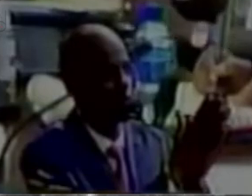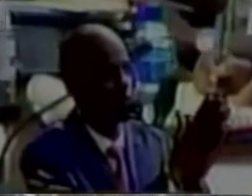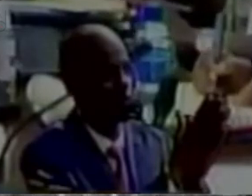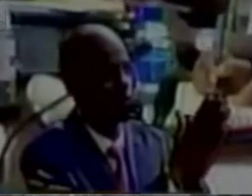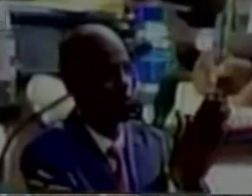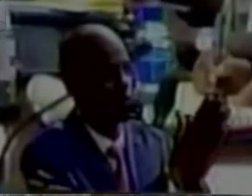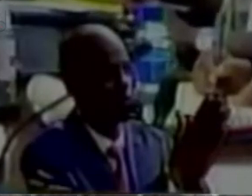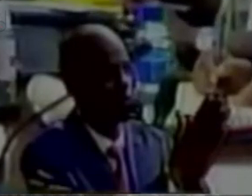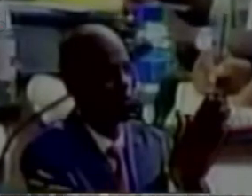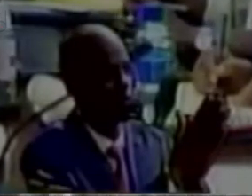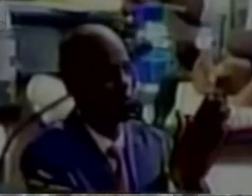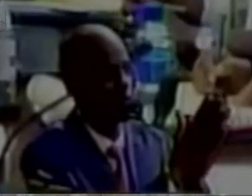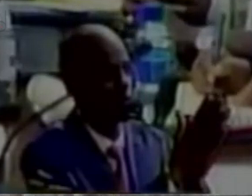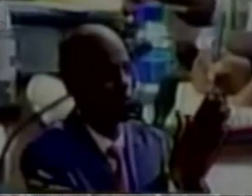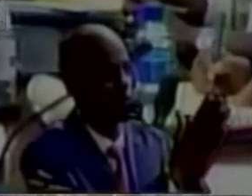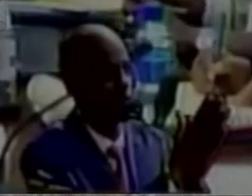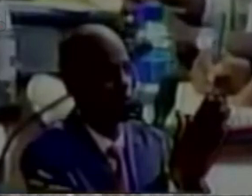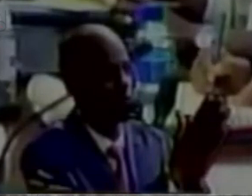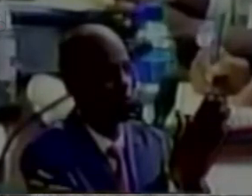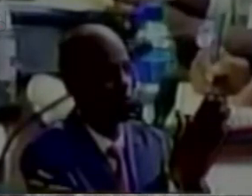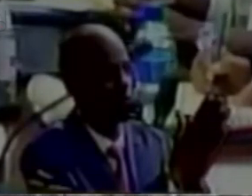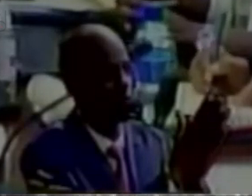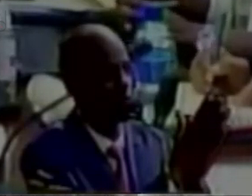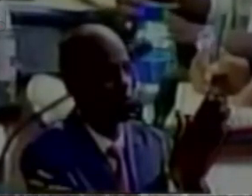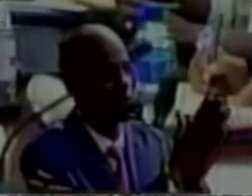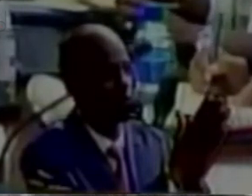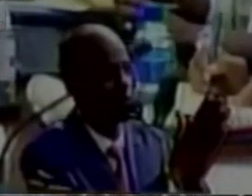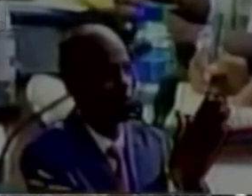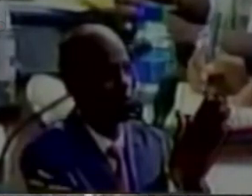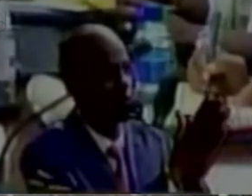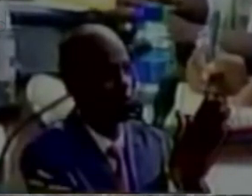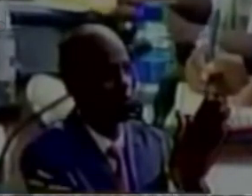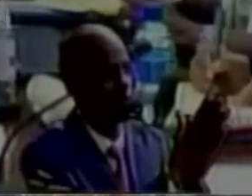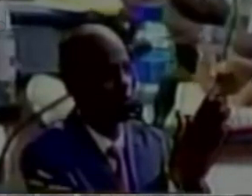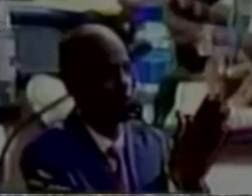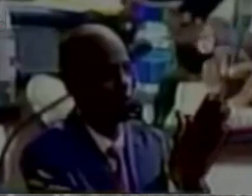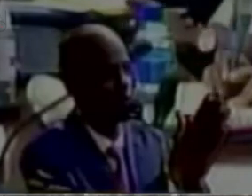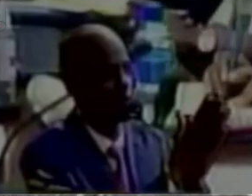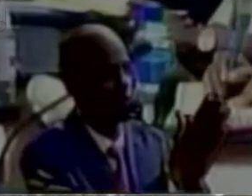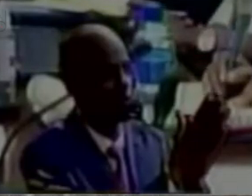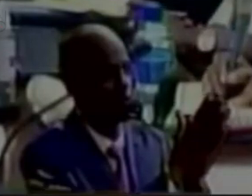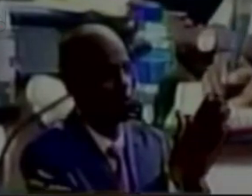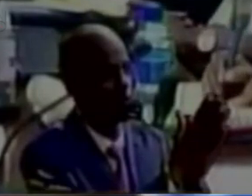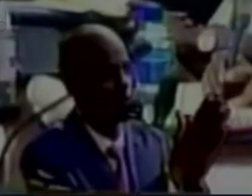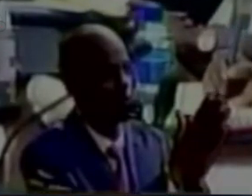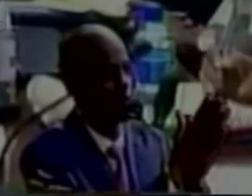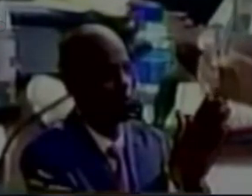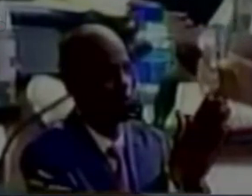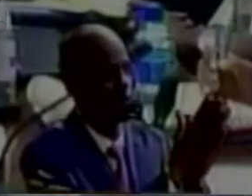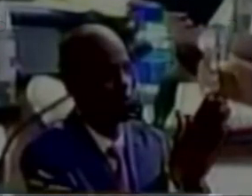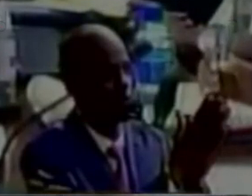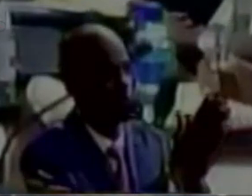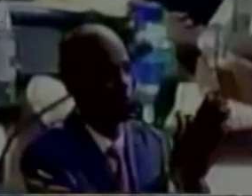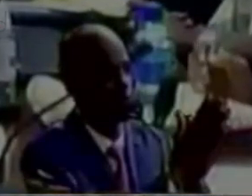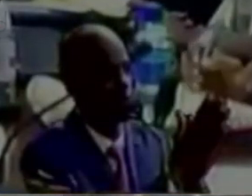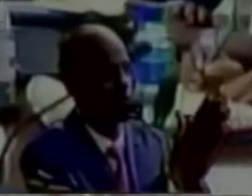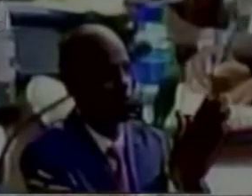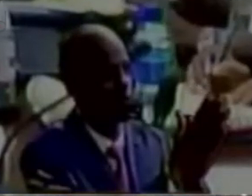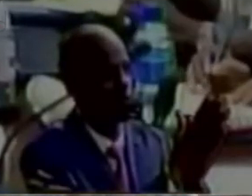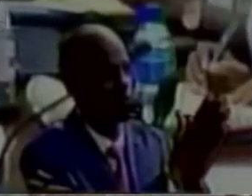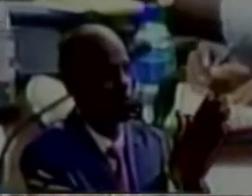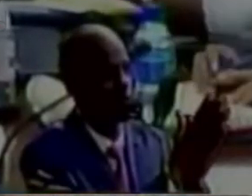et ce sont ces financements particuliers qui seront disponibles, on espère, dès la fin du mois